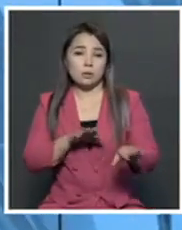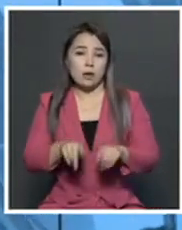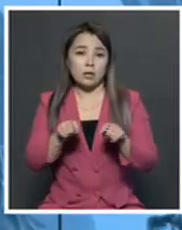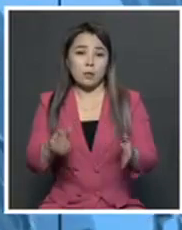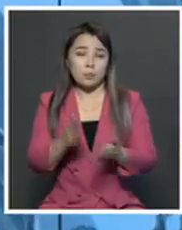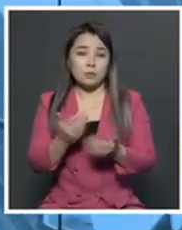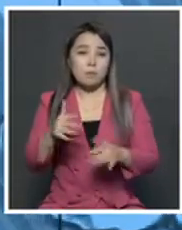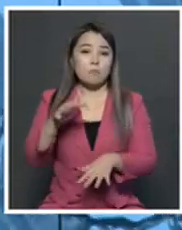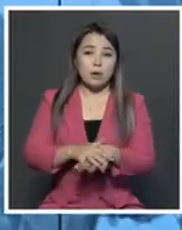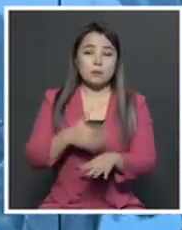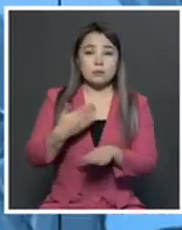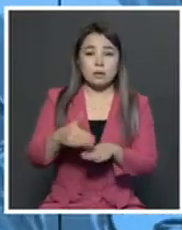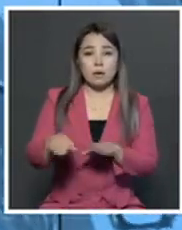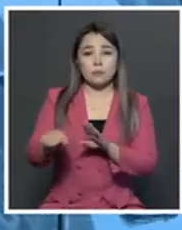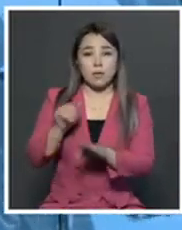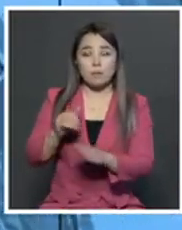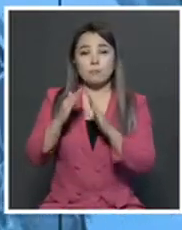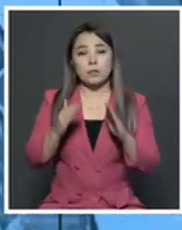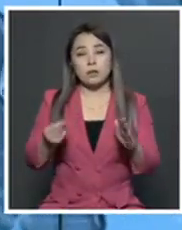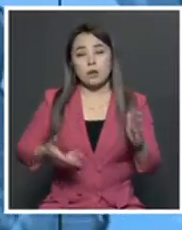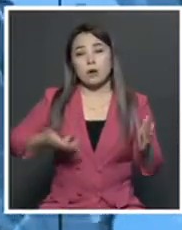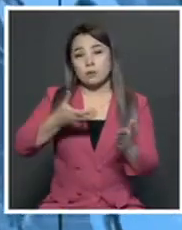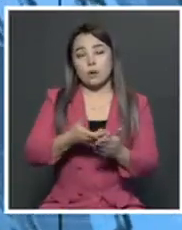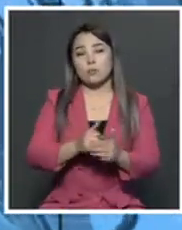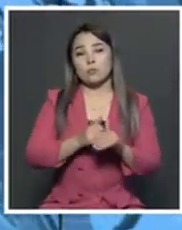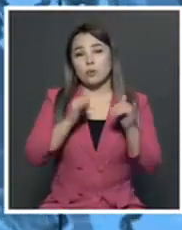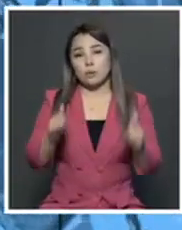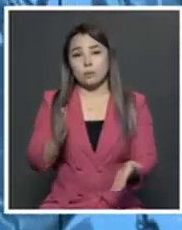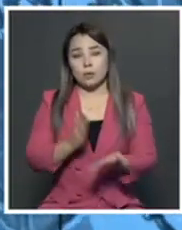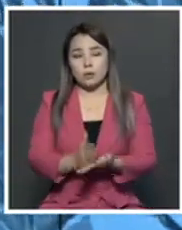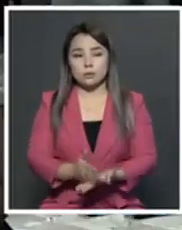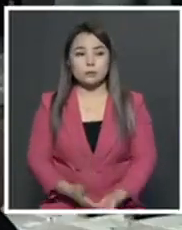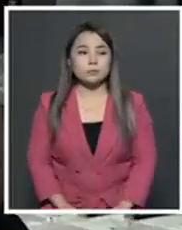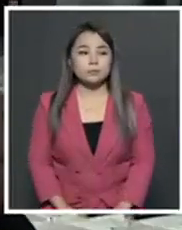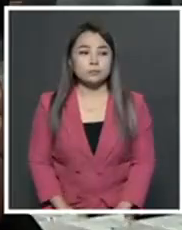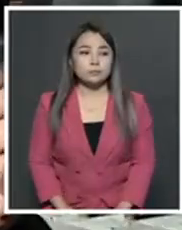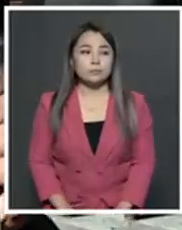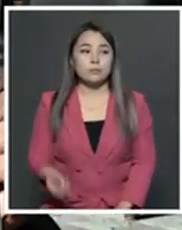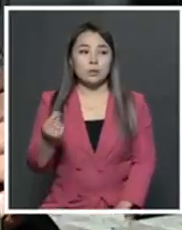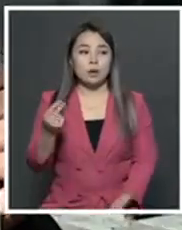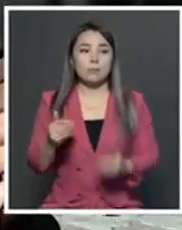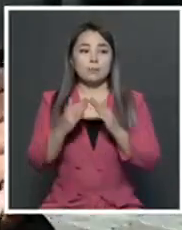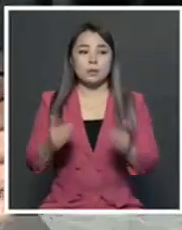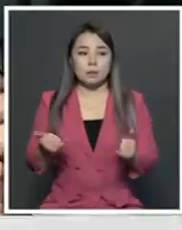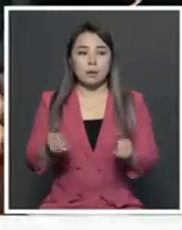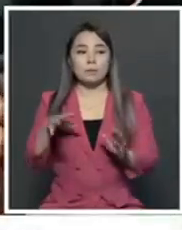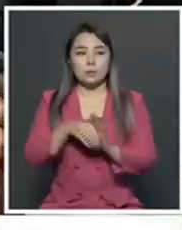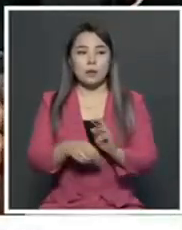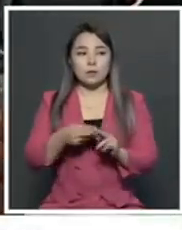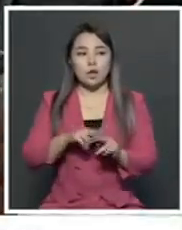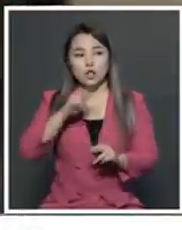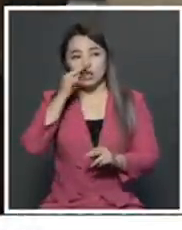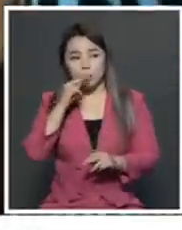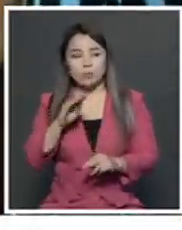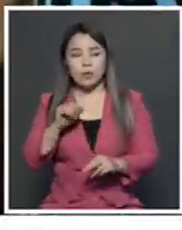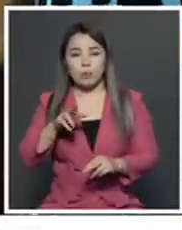кезде тіпті банктерден несие алып, пирамидаларға салу үрдісі белең алған. Қаржы пирамидасының арбауына іліккендердің бірі